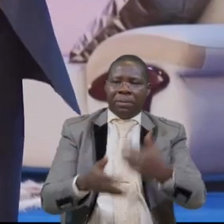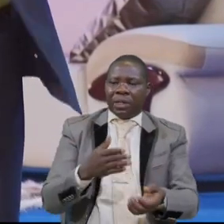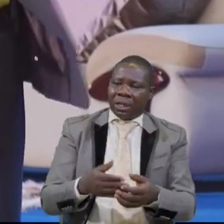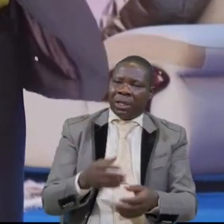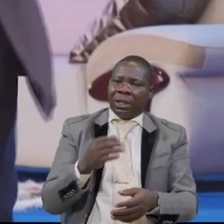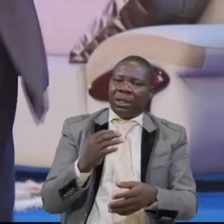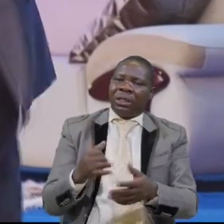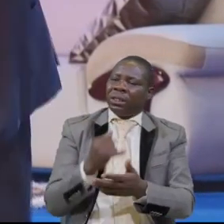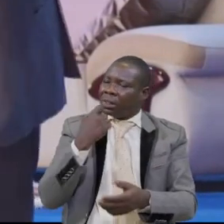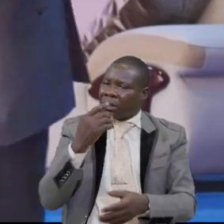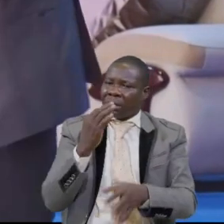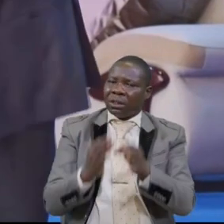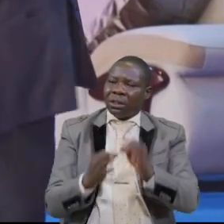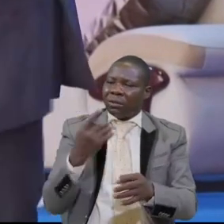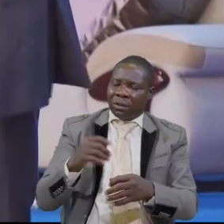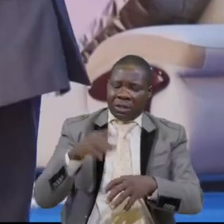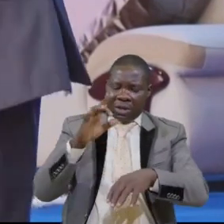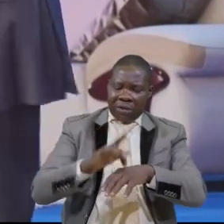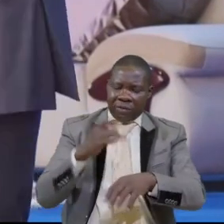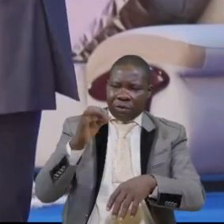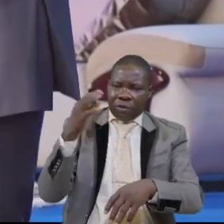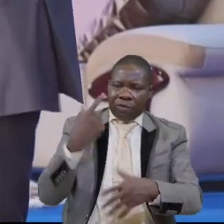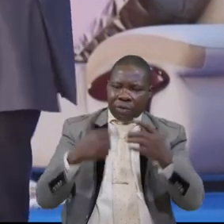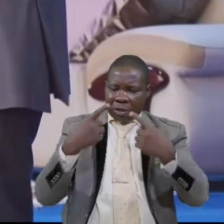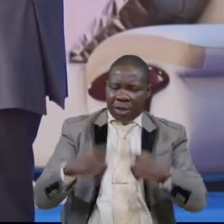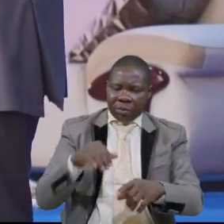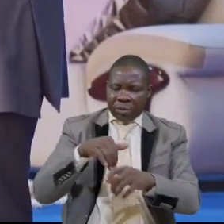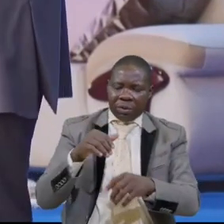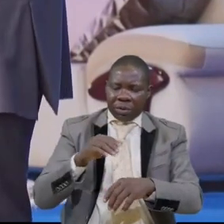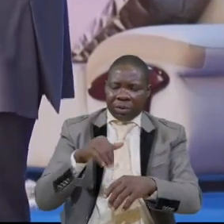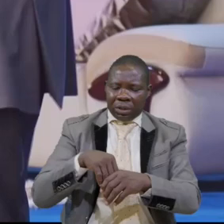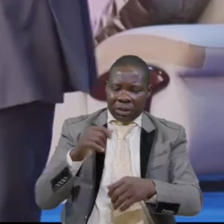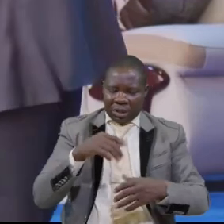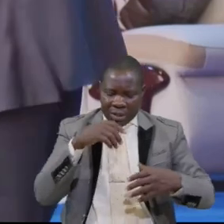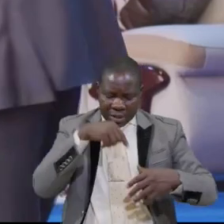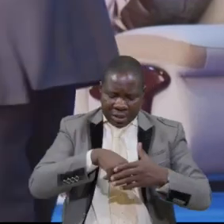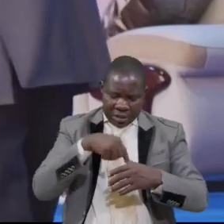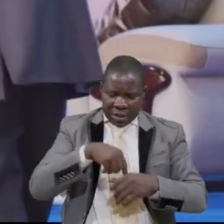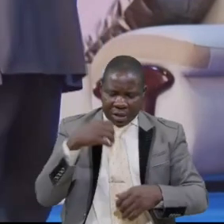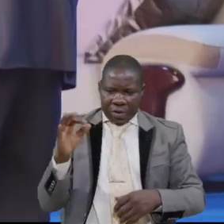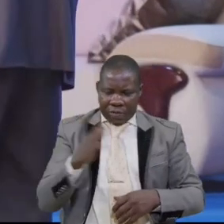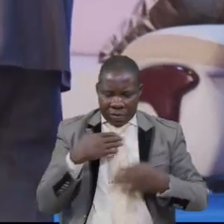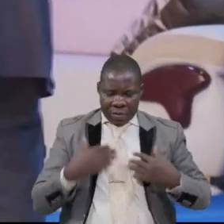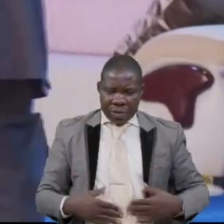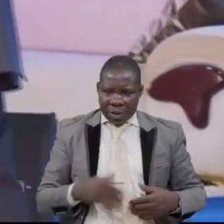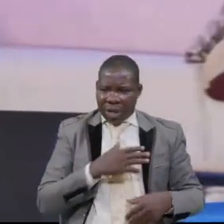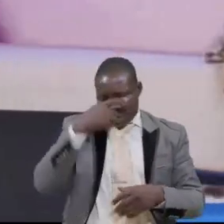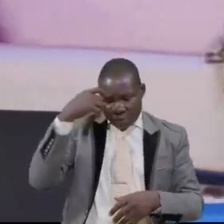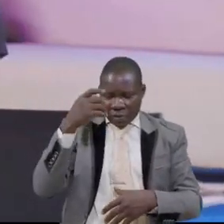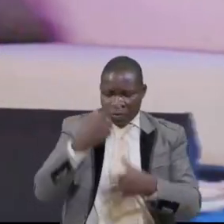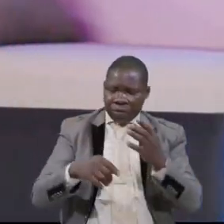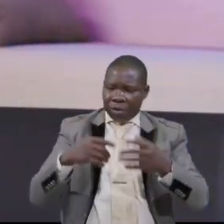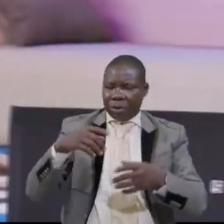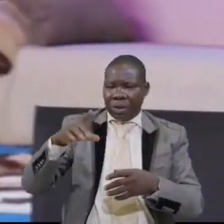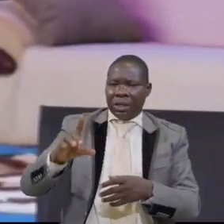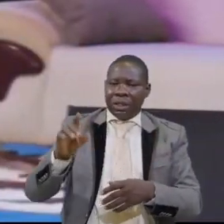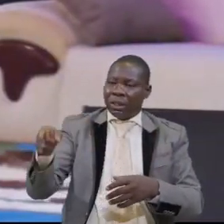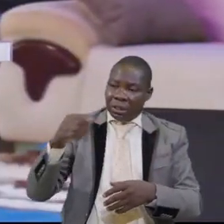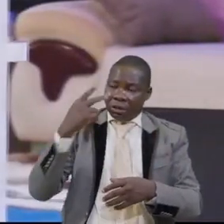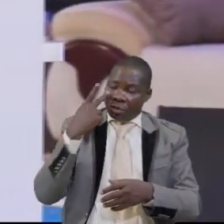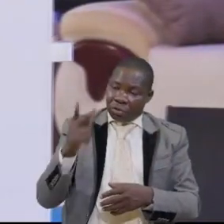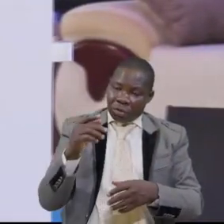a été trop affectée. C'est l'effet de ce qui est arrivé à l'intérieur du corps et à cause de ce que Daniel a vu et ce qu'il a vu